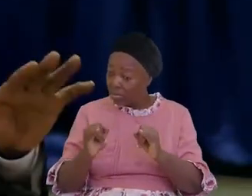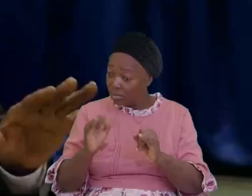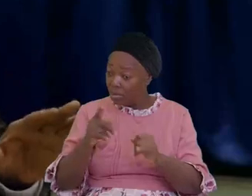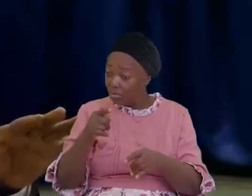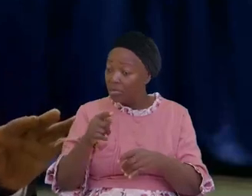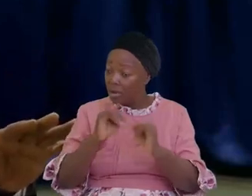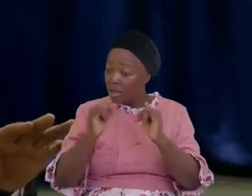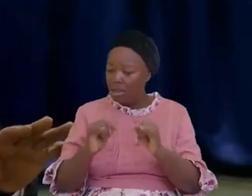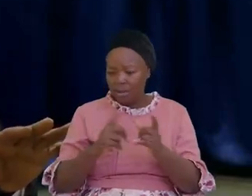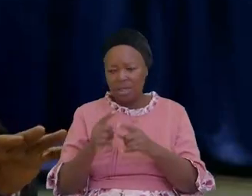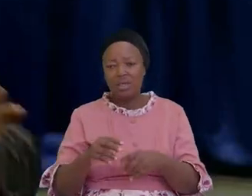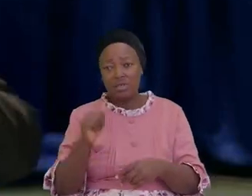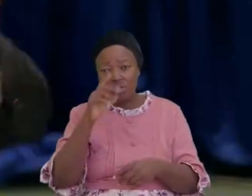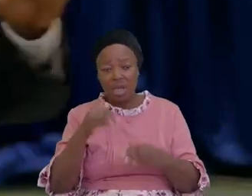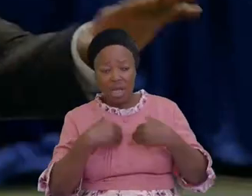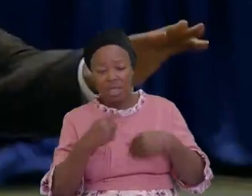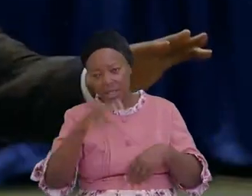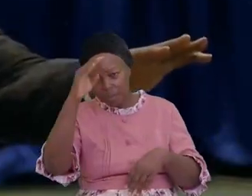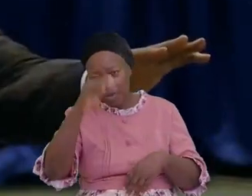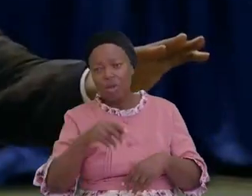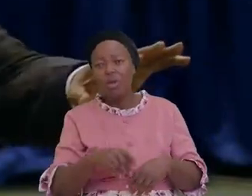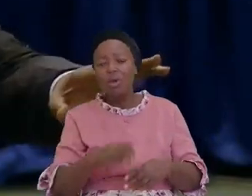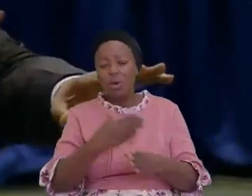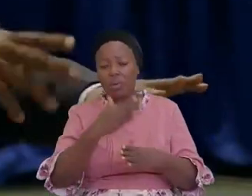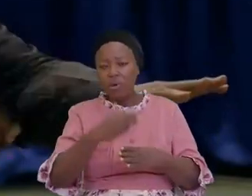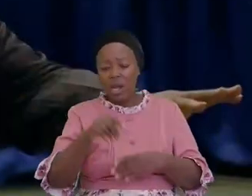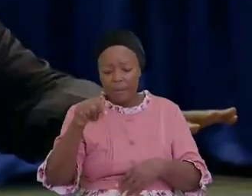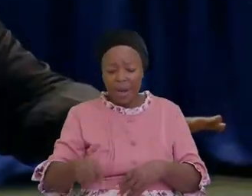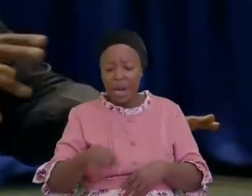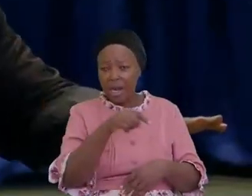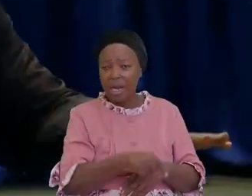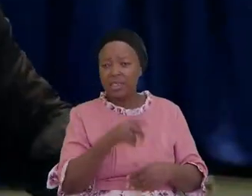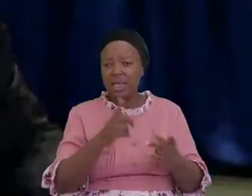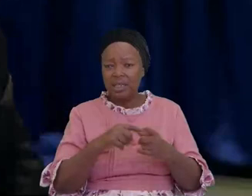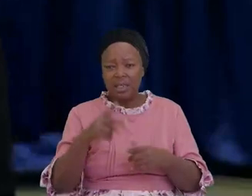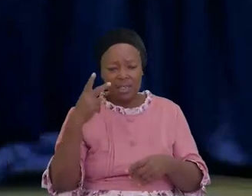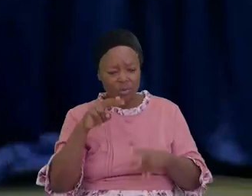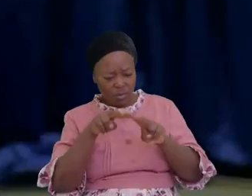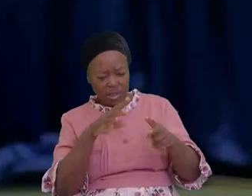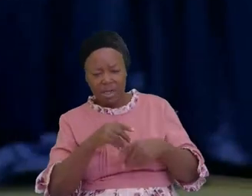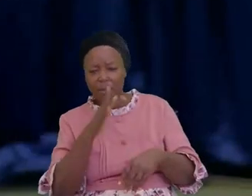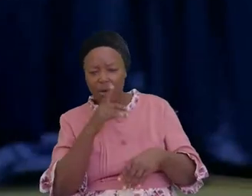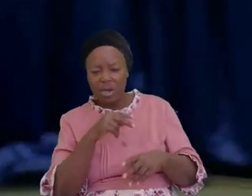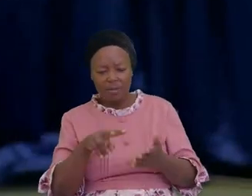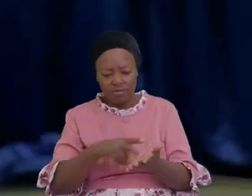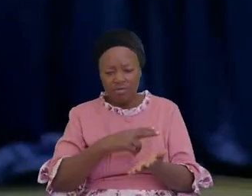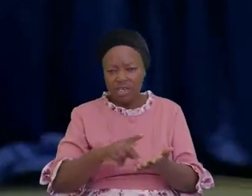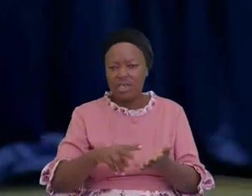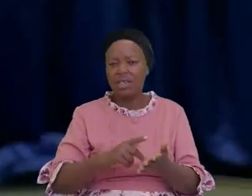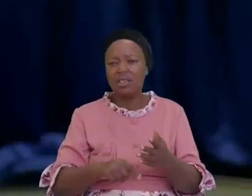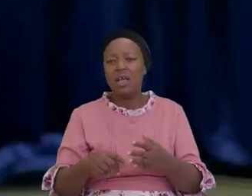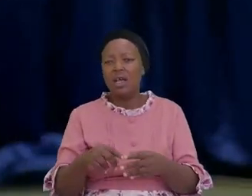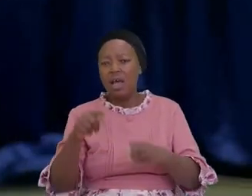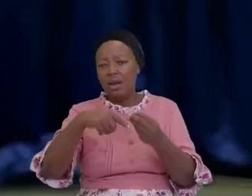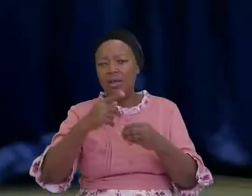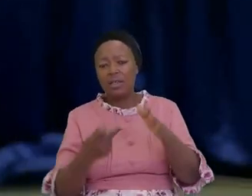Elle avait un garçon totalement paralysé, assis là-bas, qui observait la maman faisant le tour, dansant autour de la marmite, de